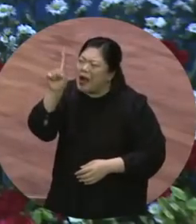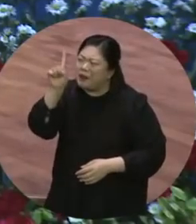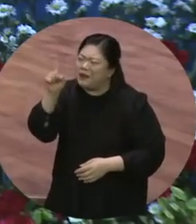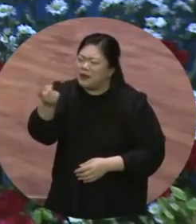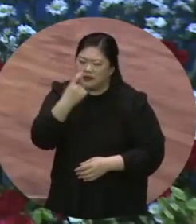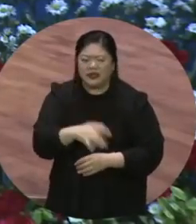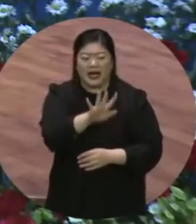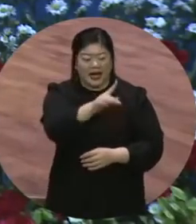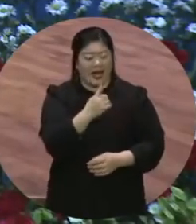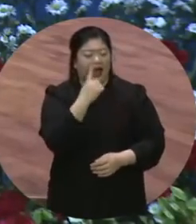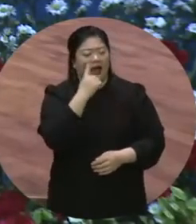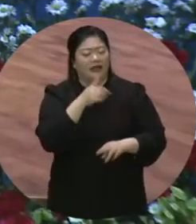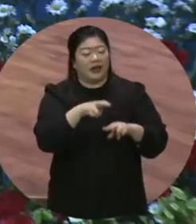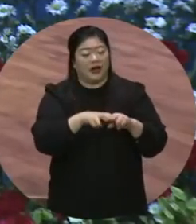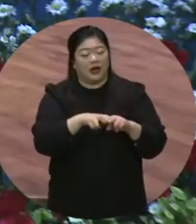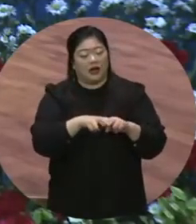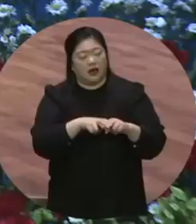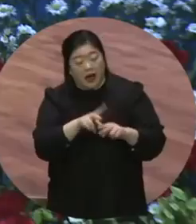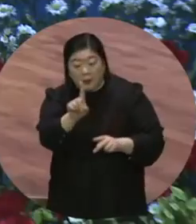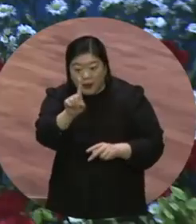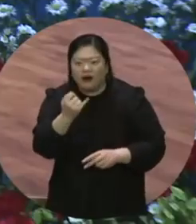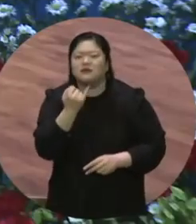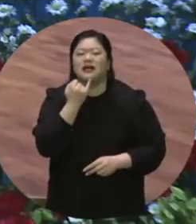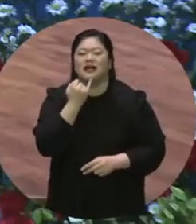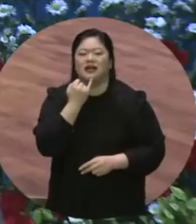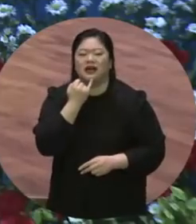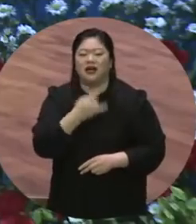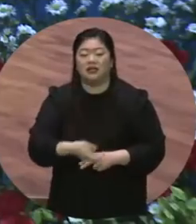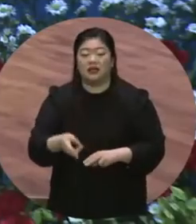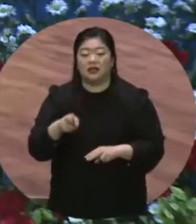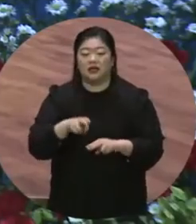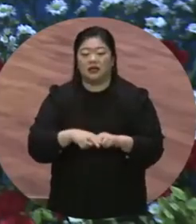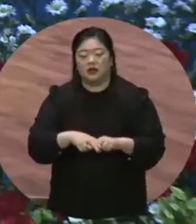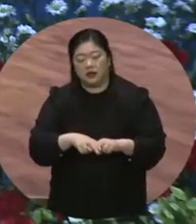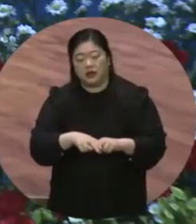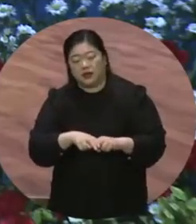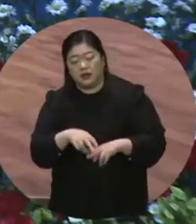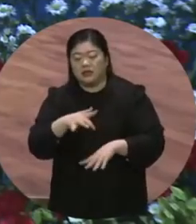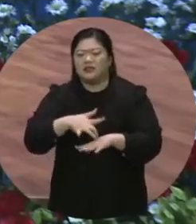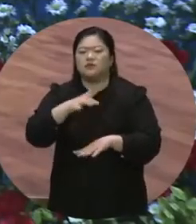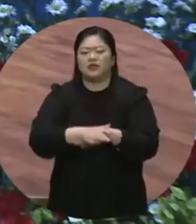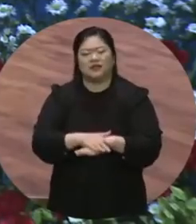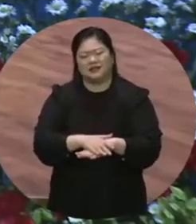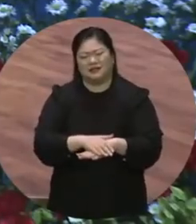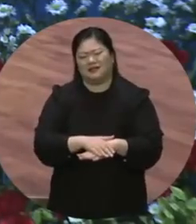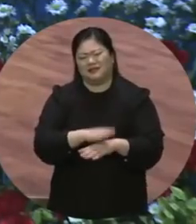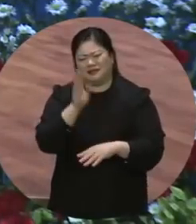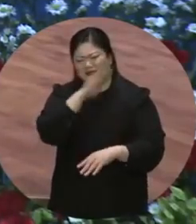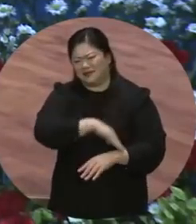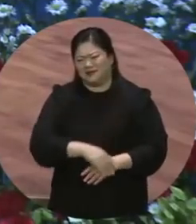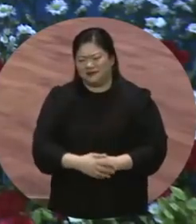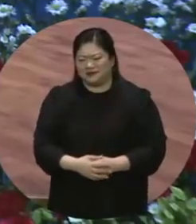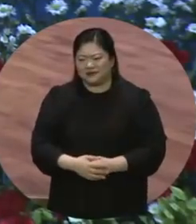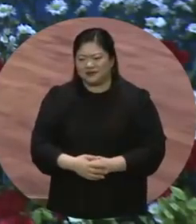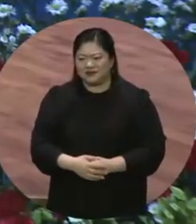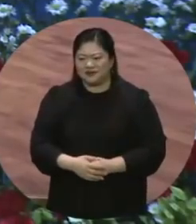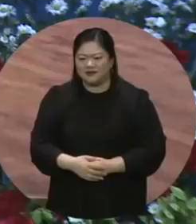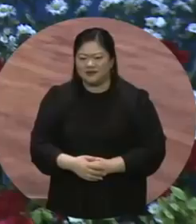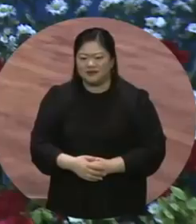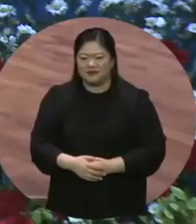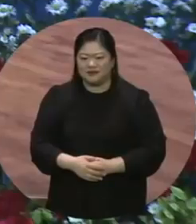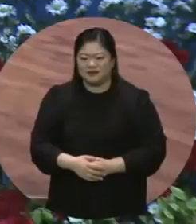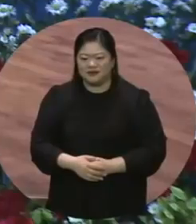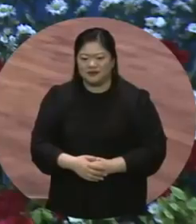괜찮지. 여러분, 기대하시기 바랍니다. 영적 흥분하고 나와야 돼요.